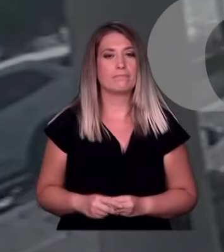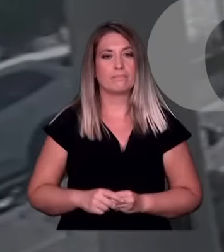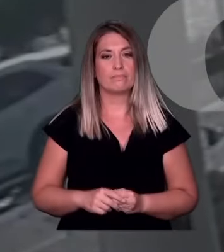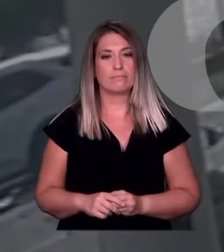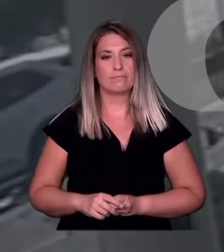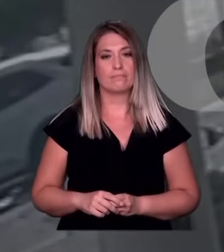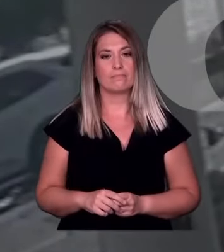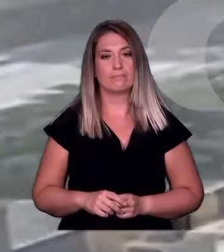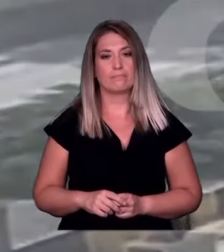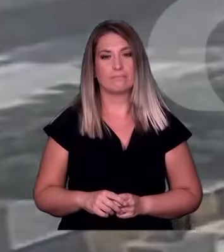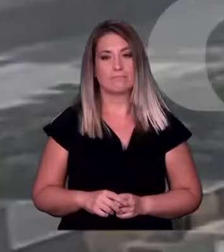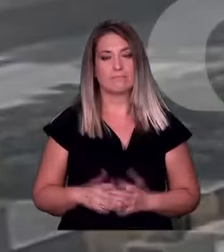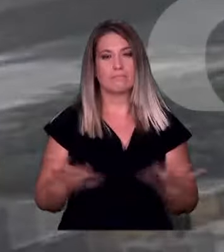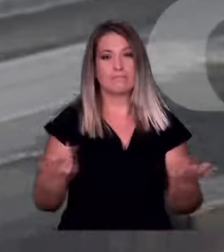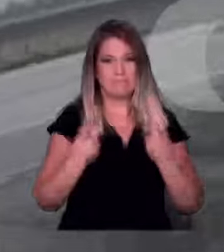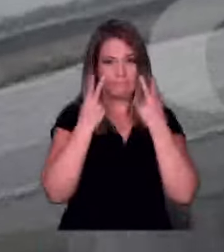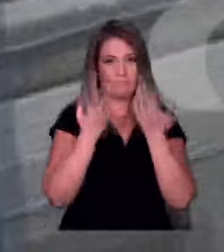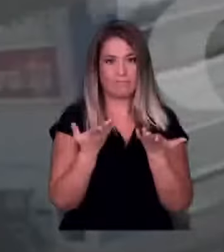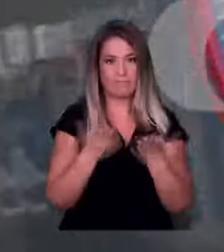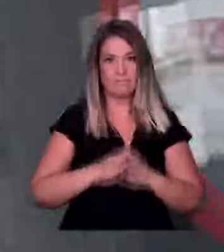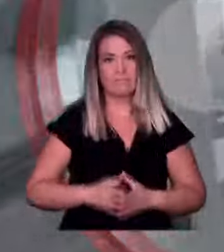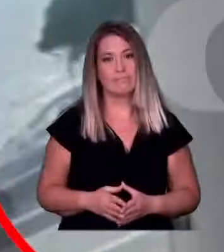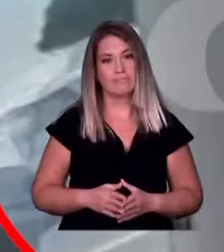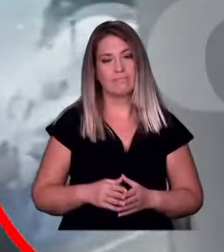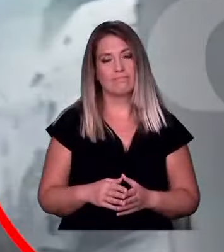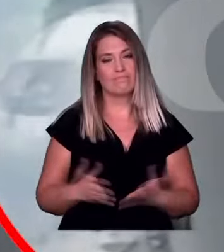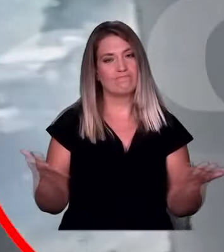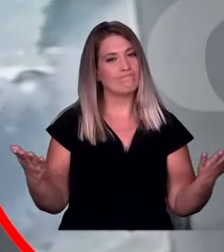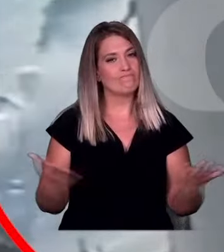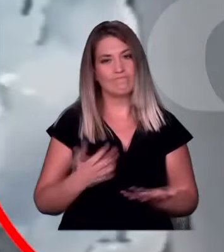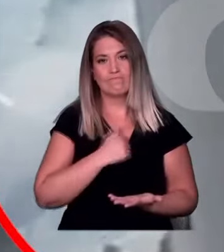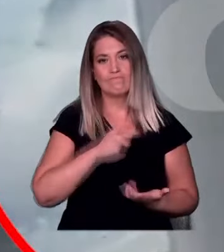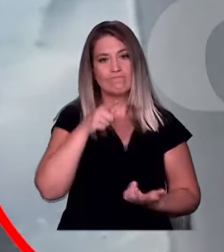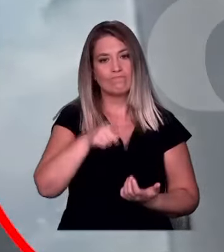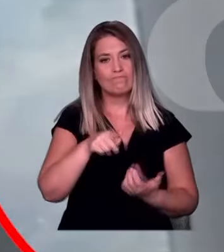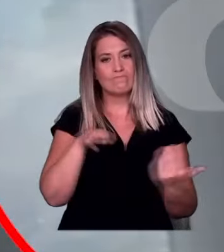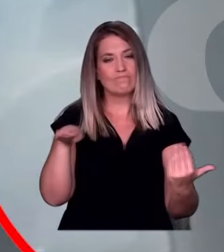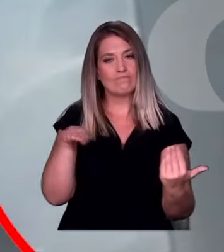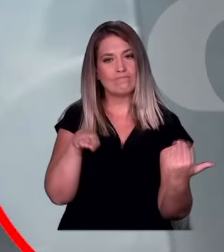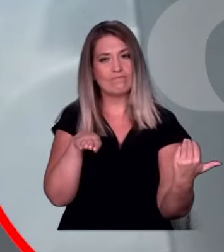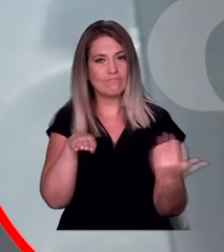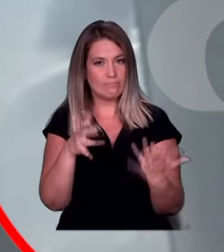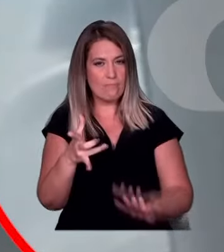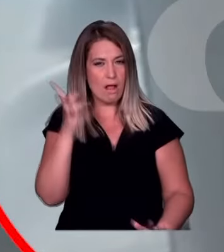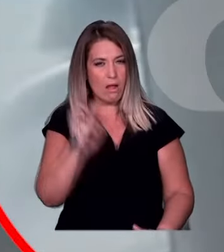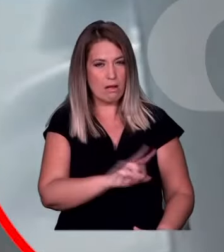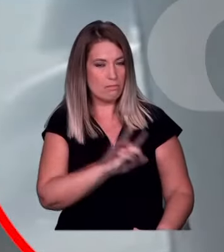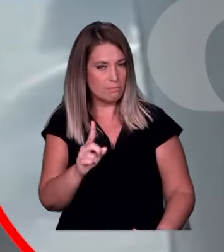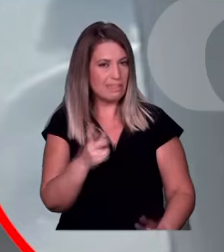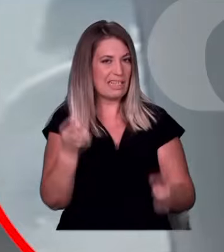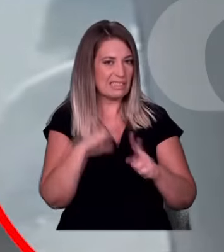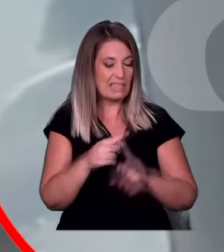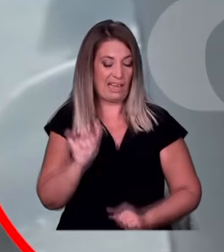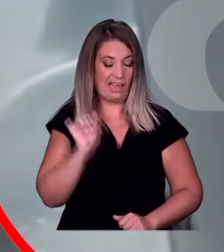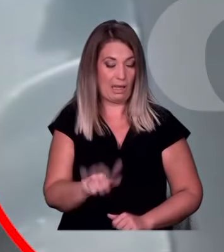είχαν περιθώρια αντίδρασης. Το αυτοκίνητο από το αντίθετο ρεύμα ήταν ουσιαστικά ακυβέρνητο με την ταχύτητα που είχε αναπτύξει και το φρενάρισμα